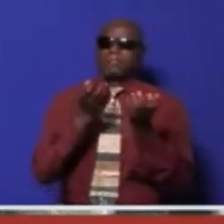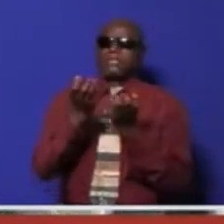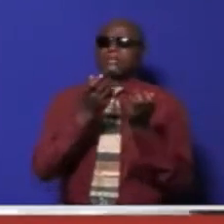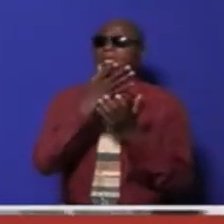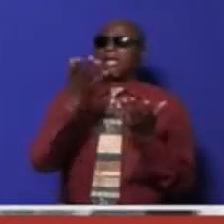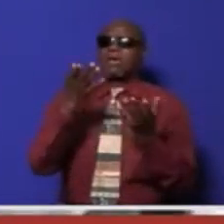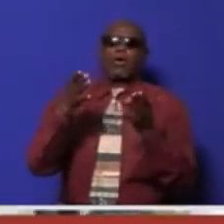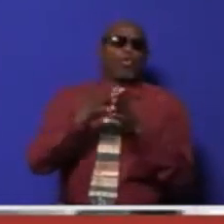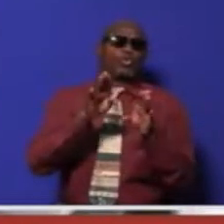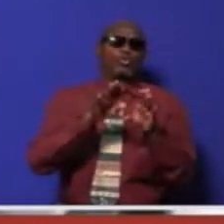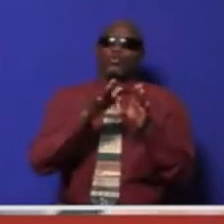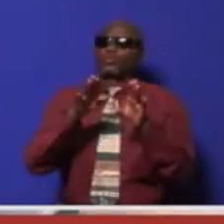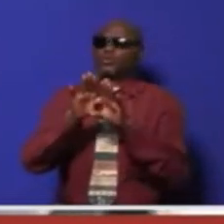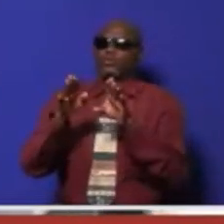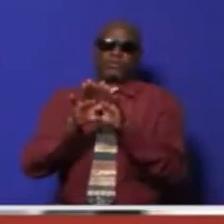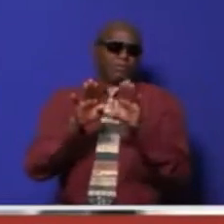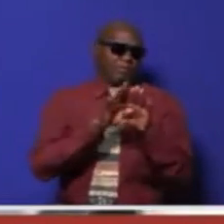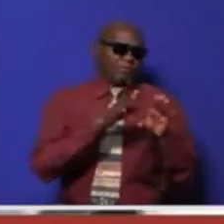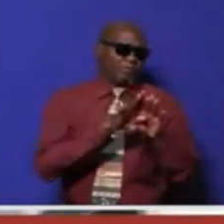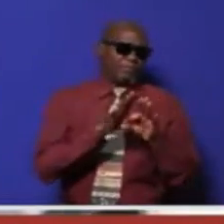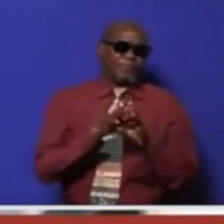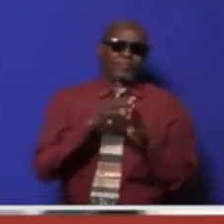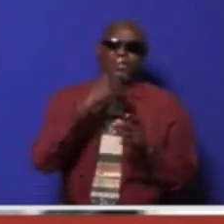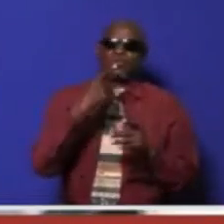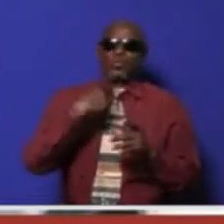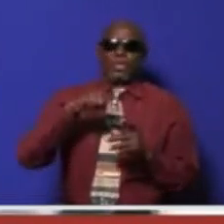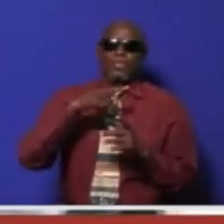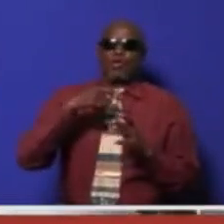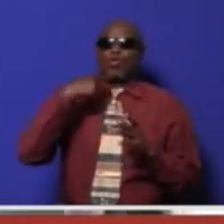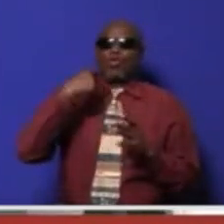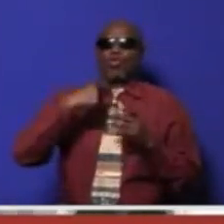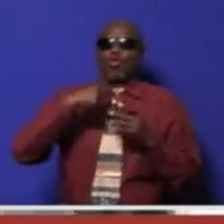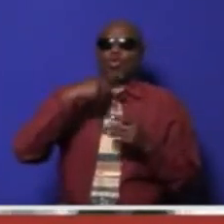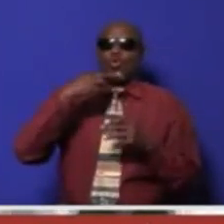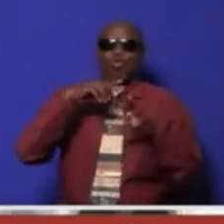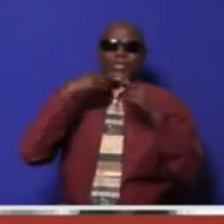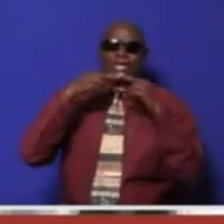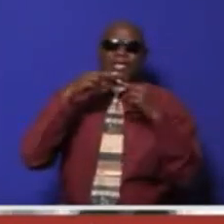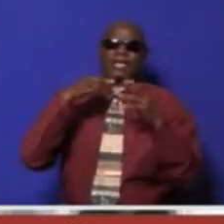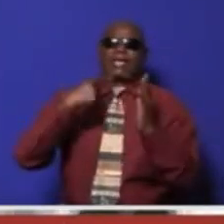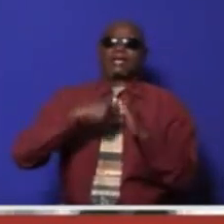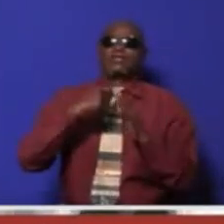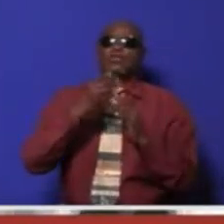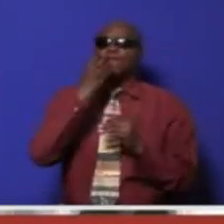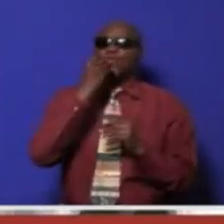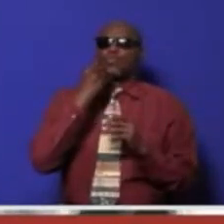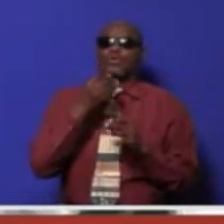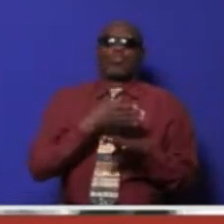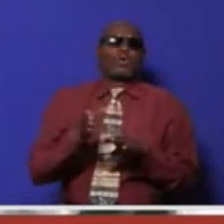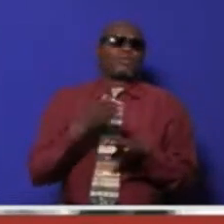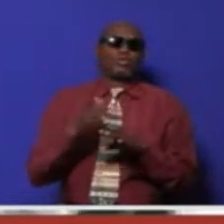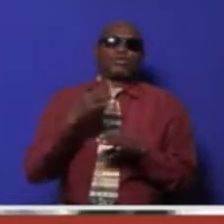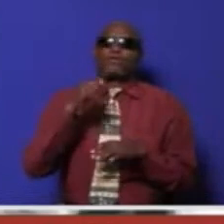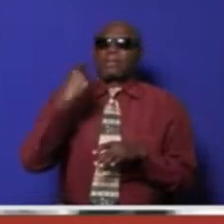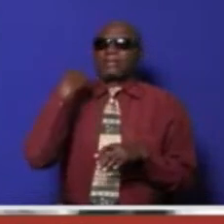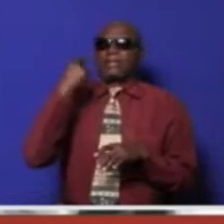sisi, you understand the hotel industries na restaurant industries. Food size inaenda kuharibika kwa sababu hakuna kuuza kutoka jana,